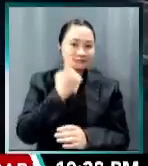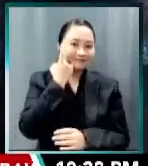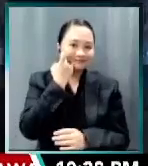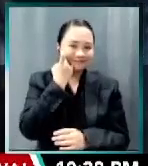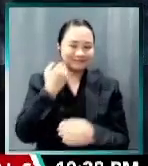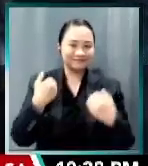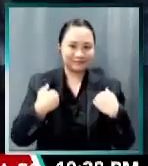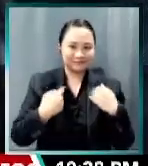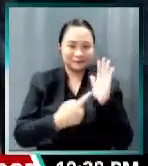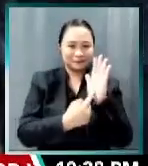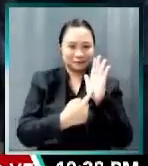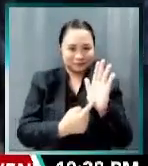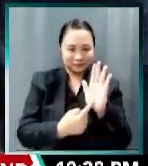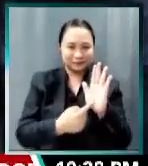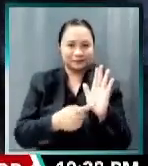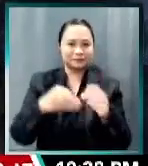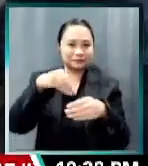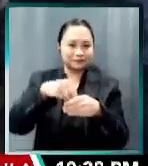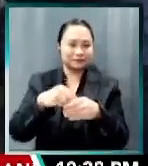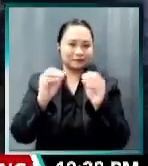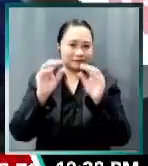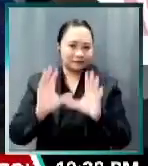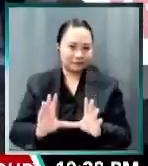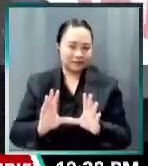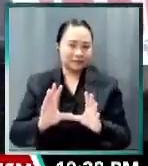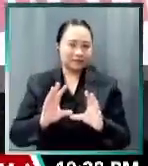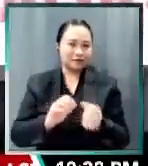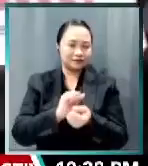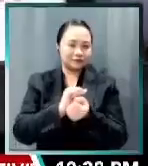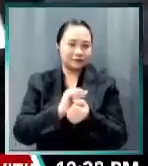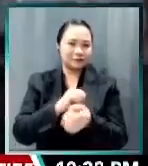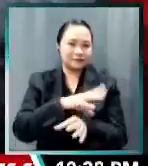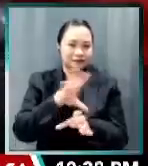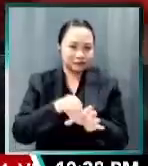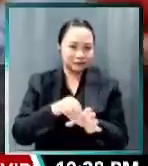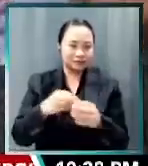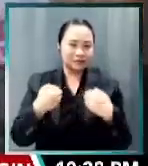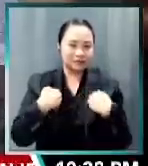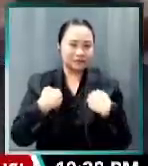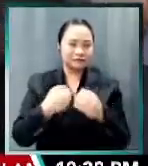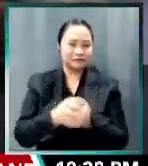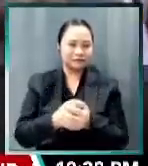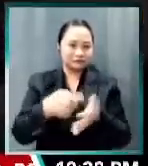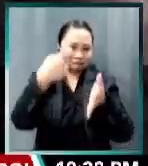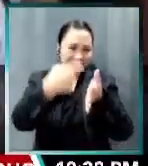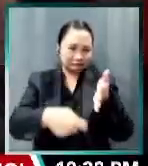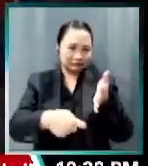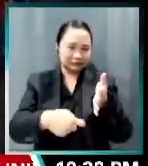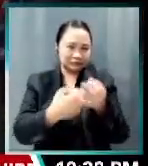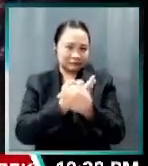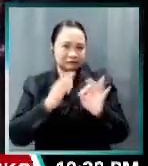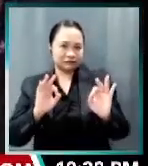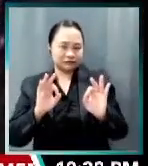Concerned Teachers. Kasama kasi sa mga na-veto ng Pangulo ang batas na nagbibigay ng tax exemption sa honoraria at allowance ng mga guro